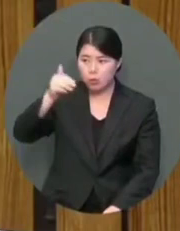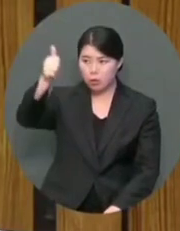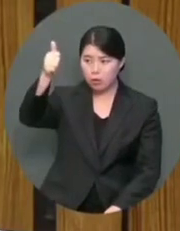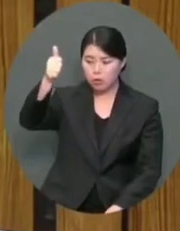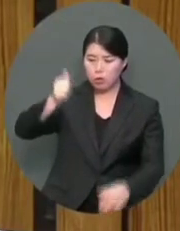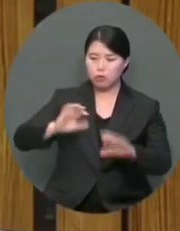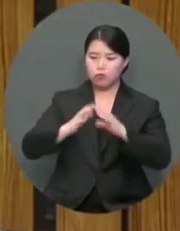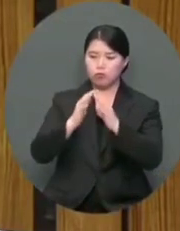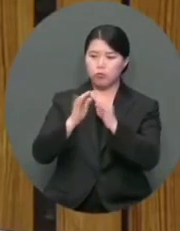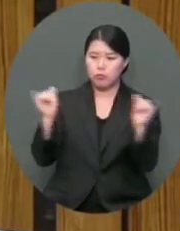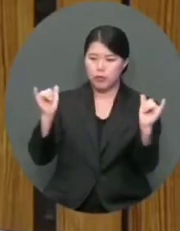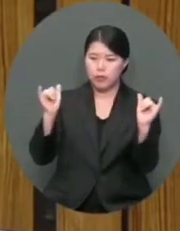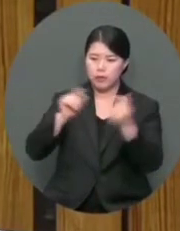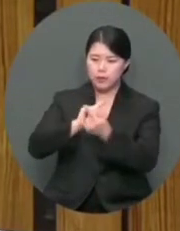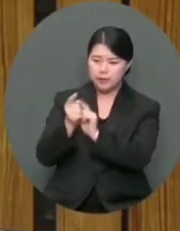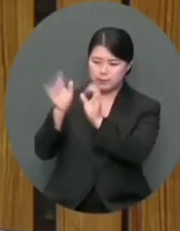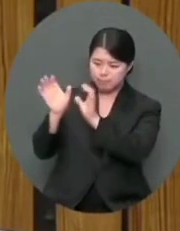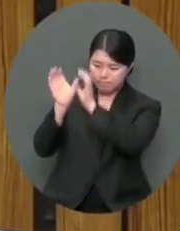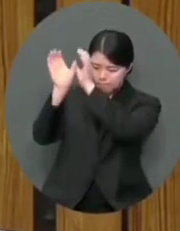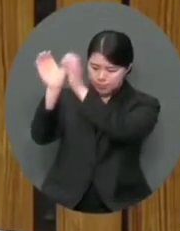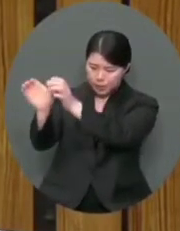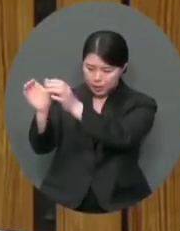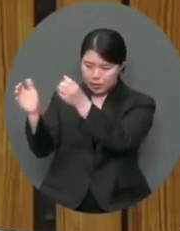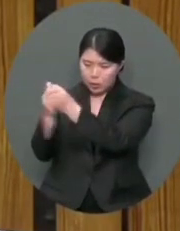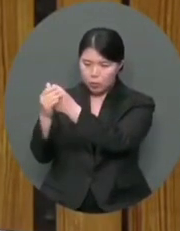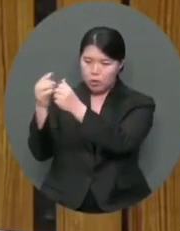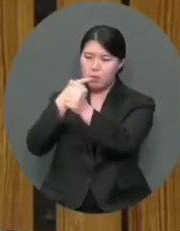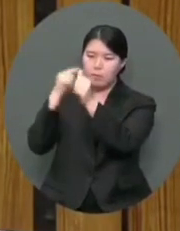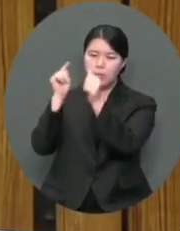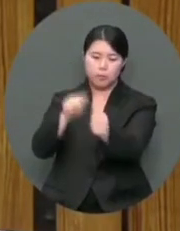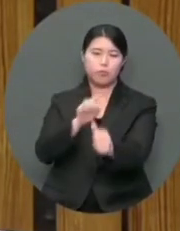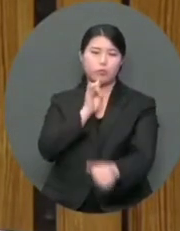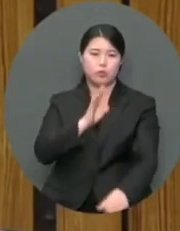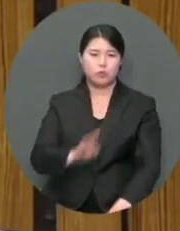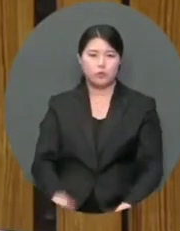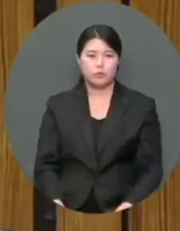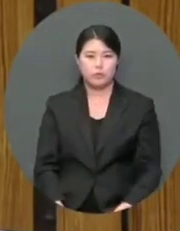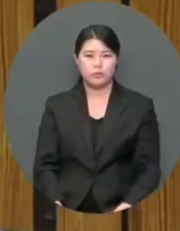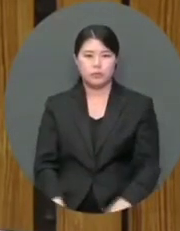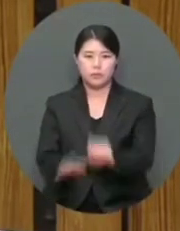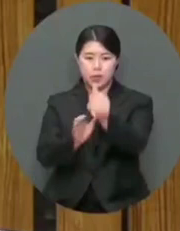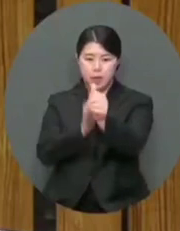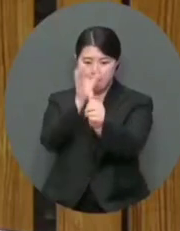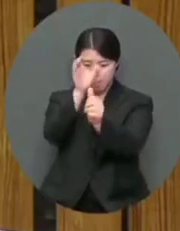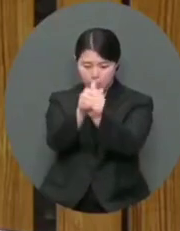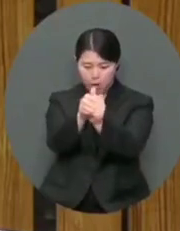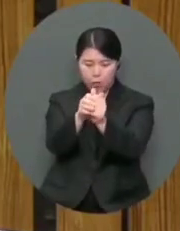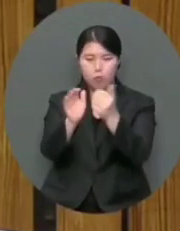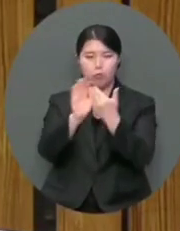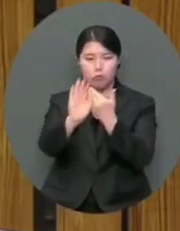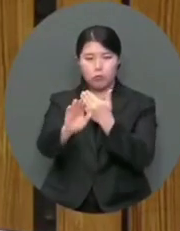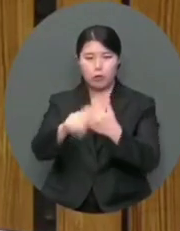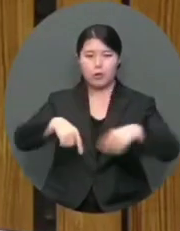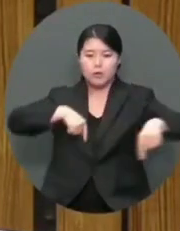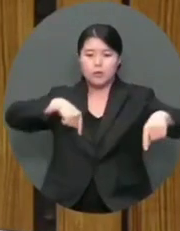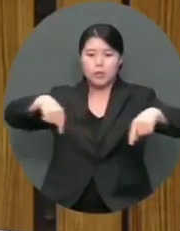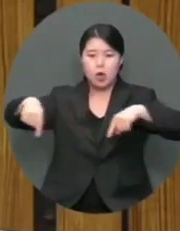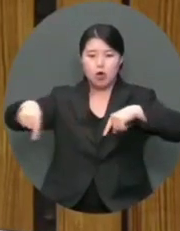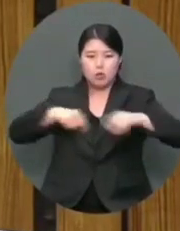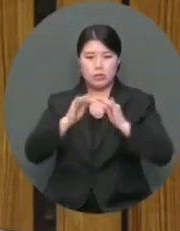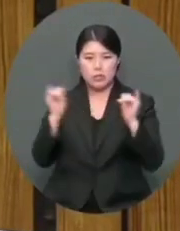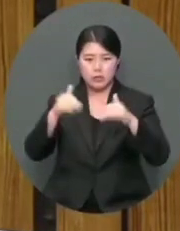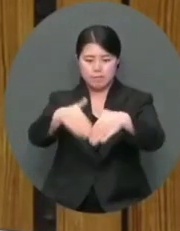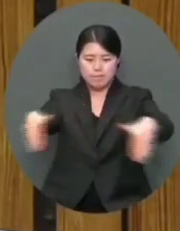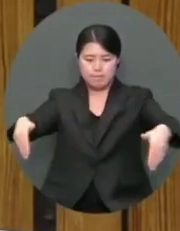위임을 받아서 임명권을 행사할 뿐입니다. 임명되는 순간 정치 권력과